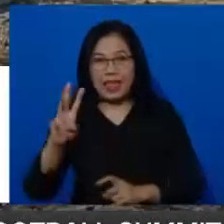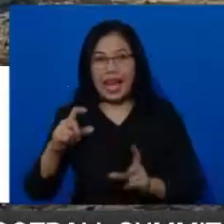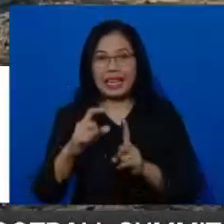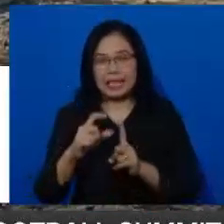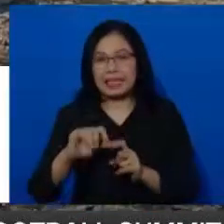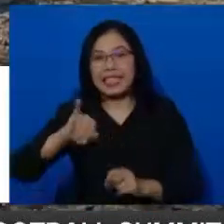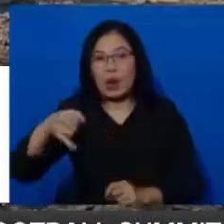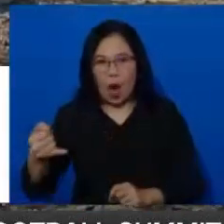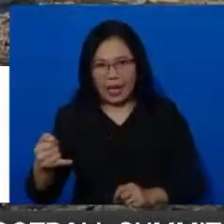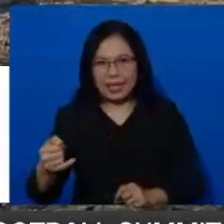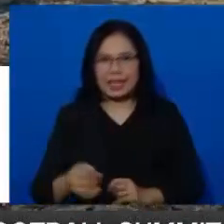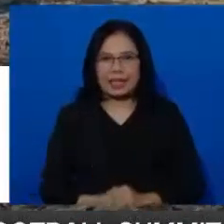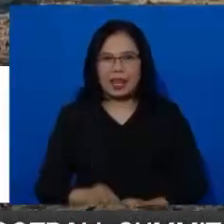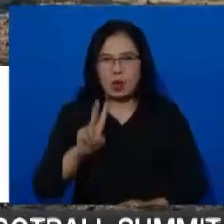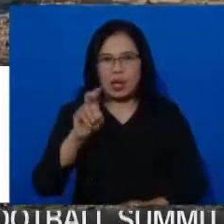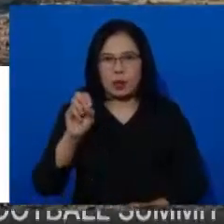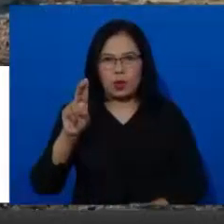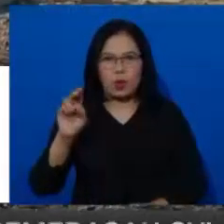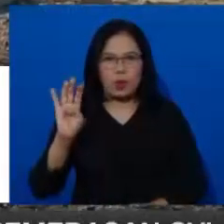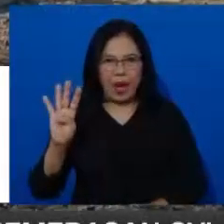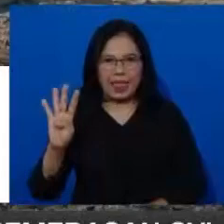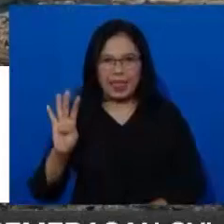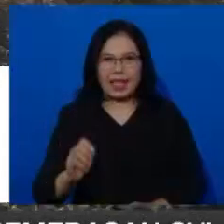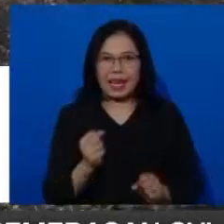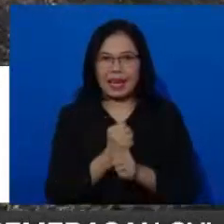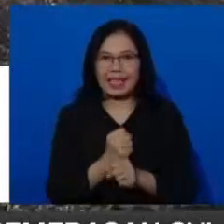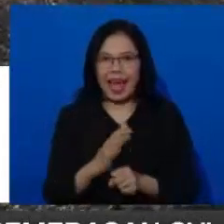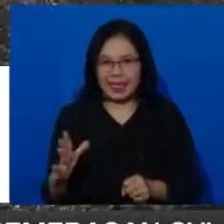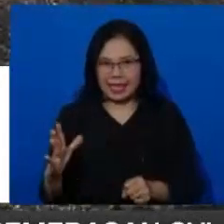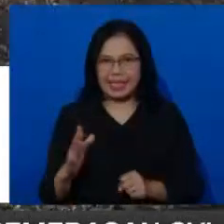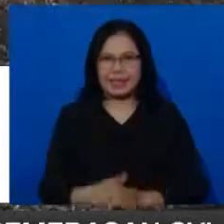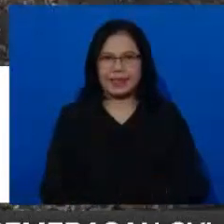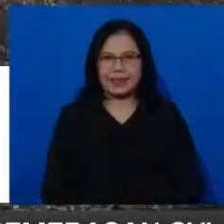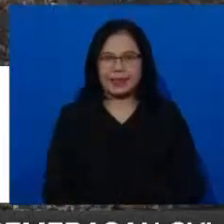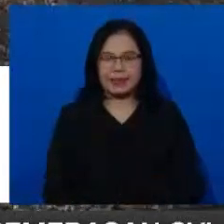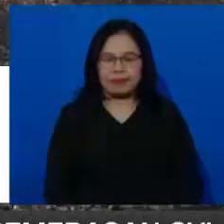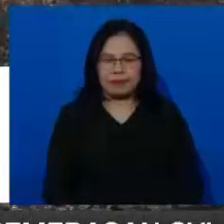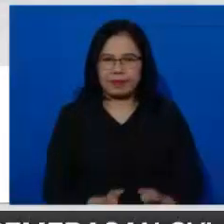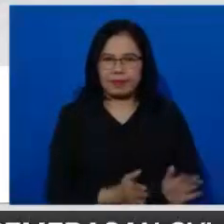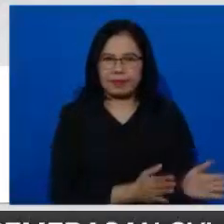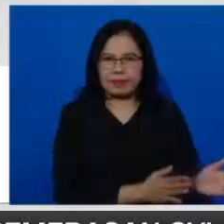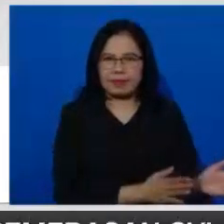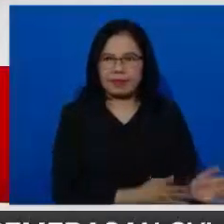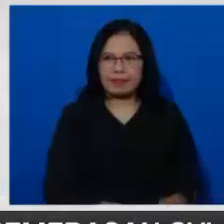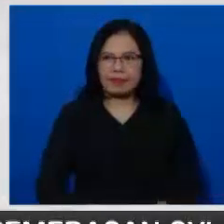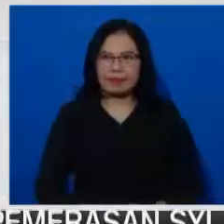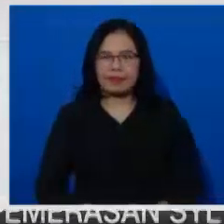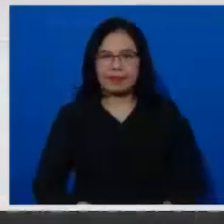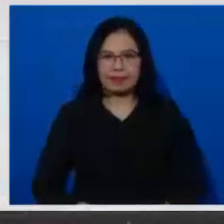pada 1 hingga 3 Januari 2024 secara gratis. Taufik Irvani, Boyolali, Jawa Tengah.